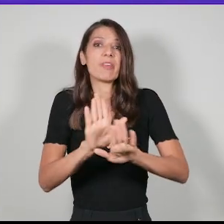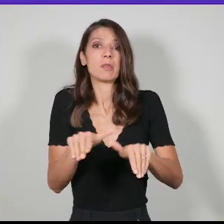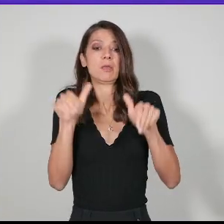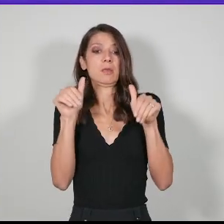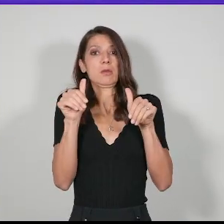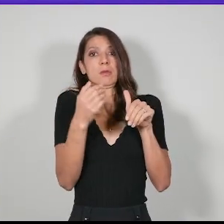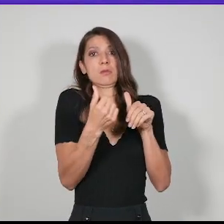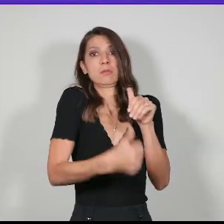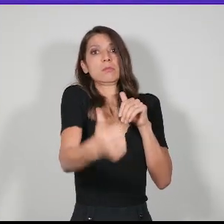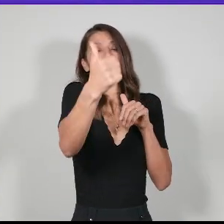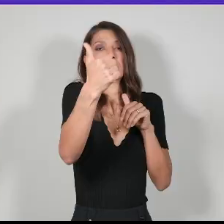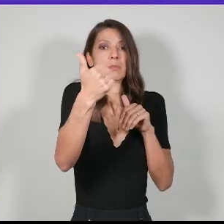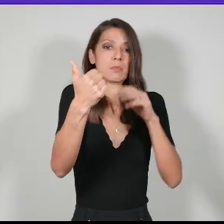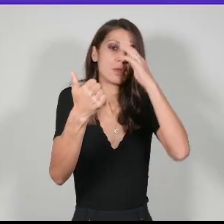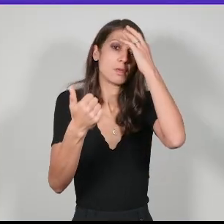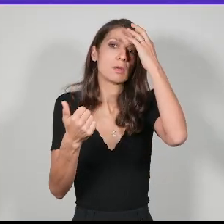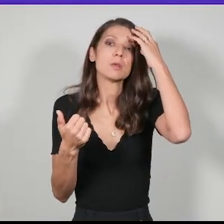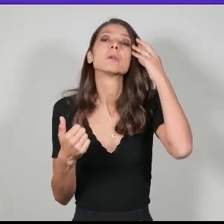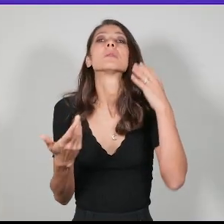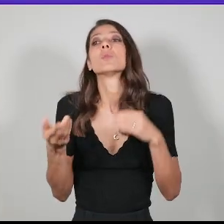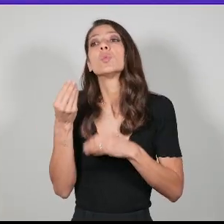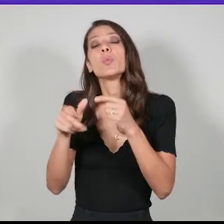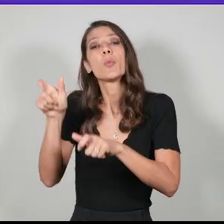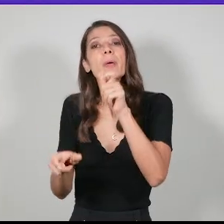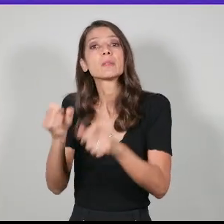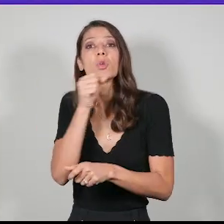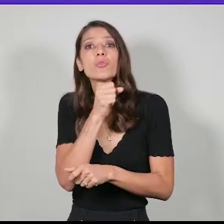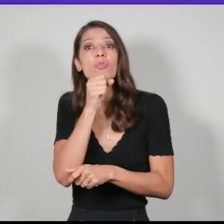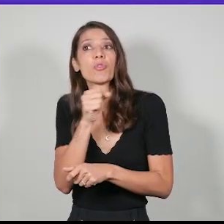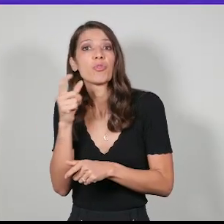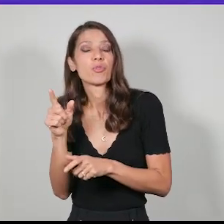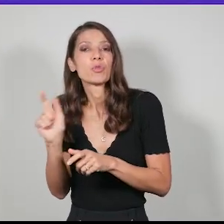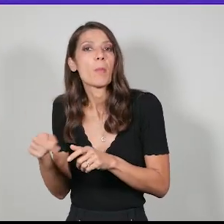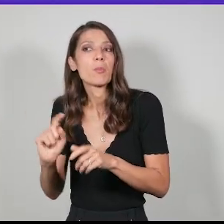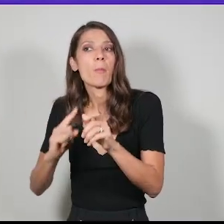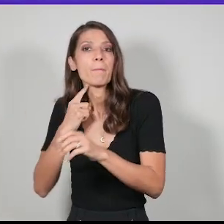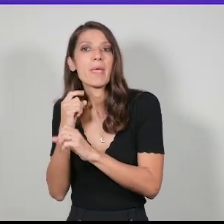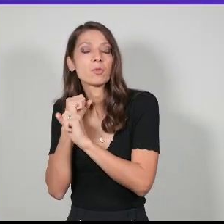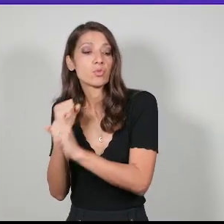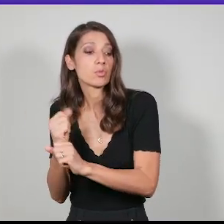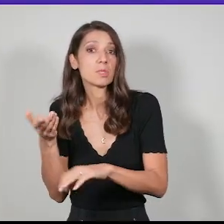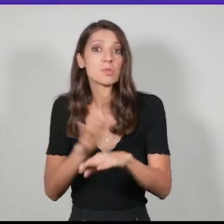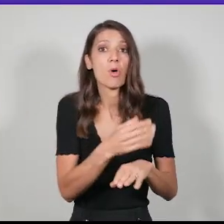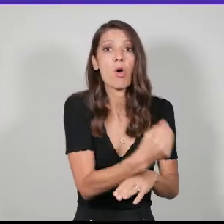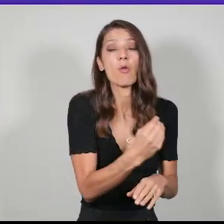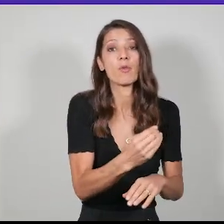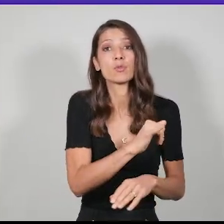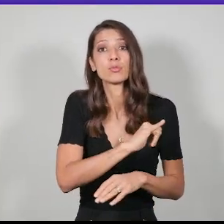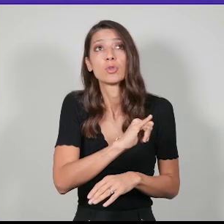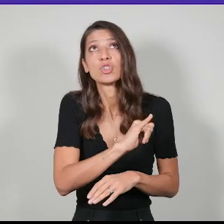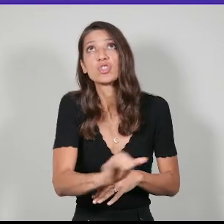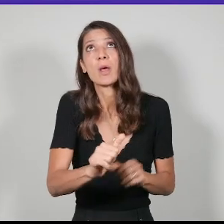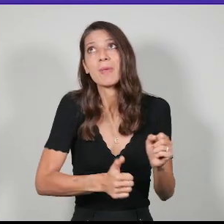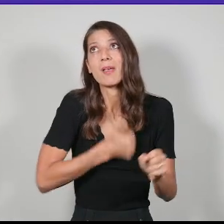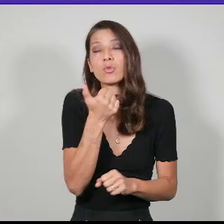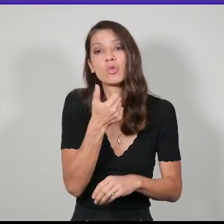qui viennent pallier à la perte d'autonomie. Ici, en fait, on est plutôt sur une absence d'autonomie ou une autonomie qui ne se fait pas ou pas complètement avec